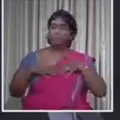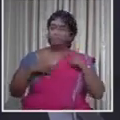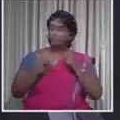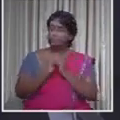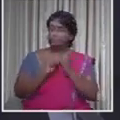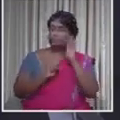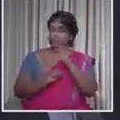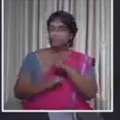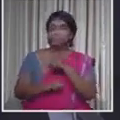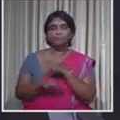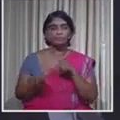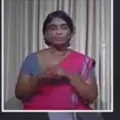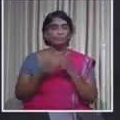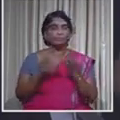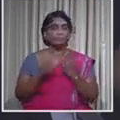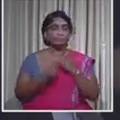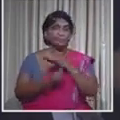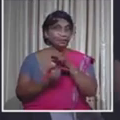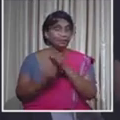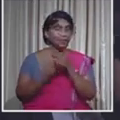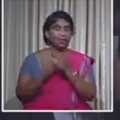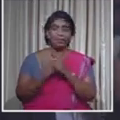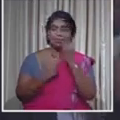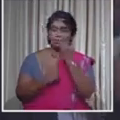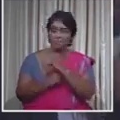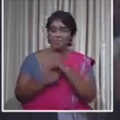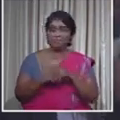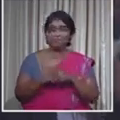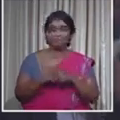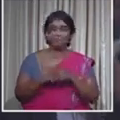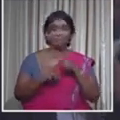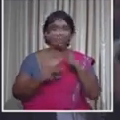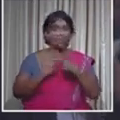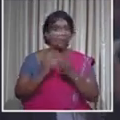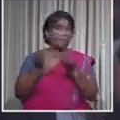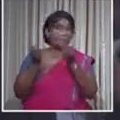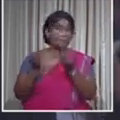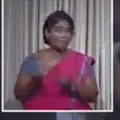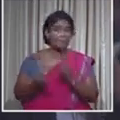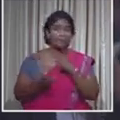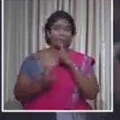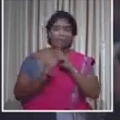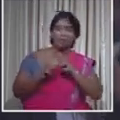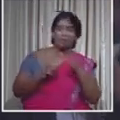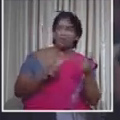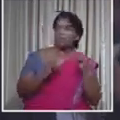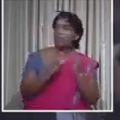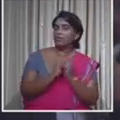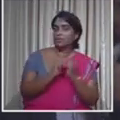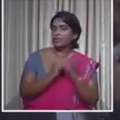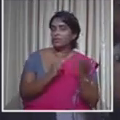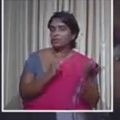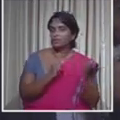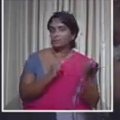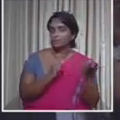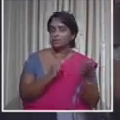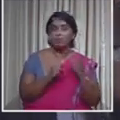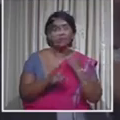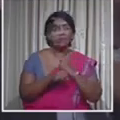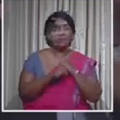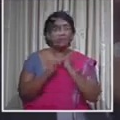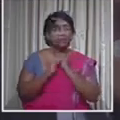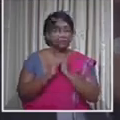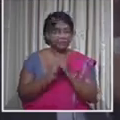සඳහා අවශ්‍ය වටපිටාව නිර්මාණය කරන්න ඕන. දැන් රටට බරක් කියන ගමන් අනිත් පැත්තෙන් ඔබතුමාලා මොකද්ද කරේ? රාජ්‍ය